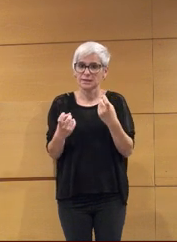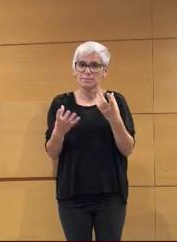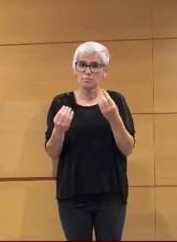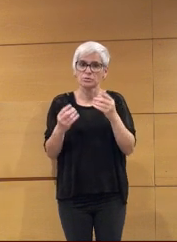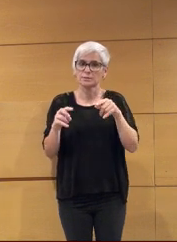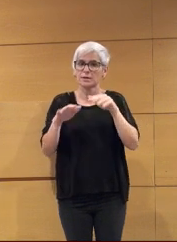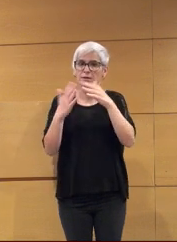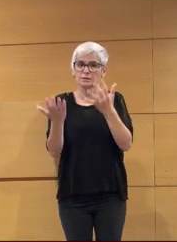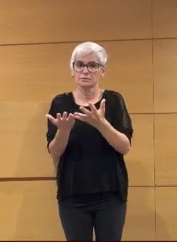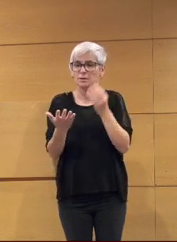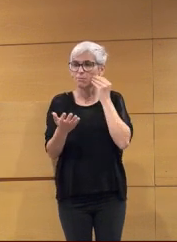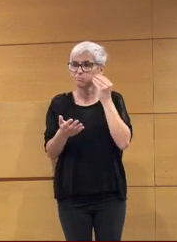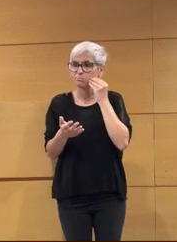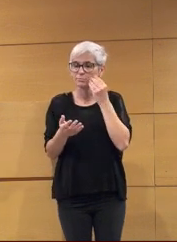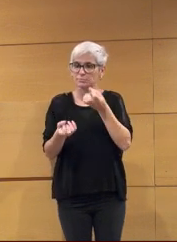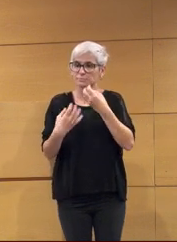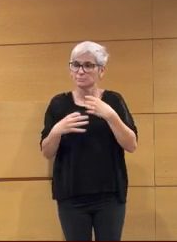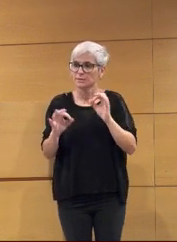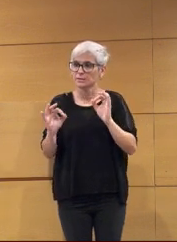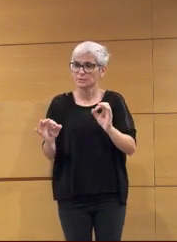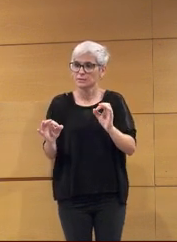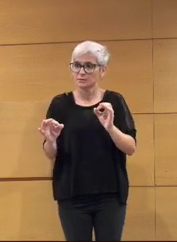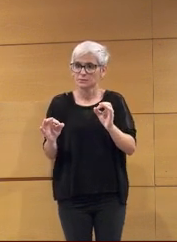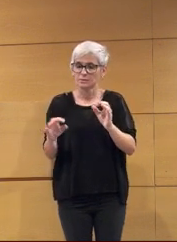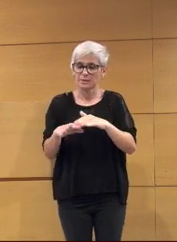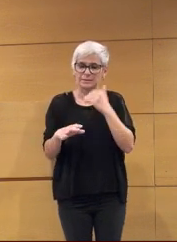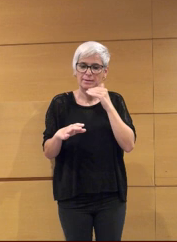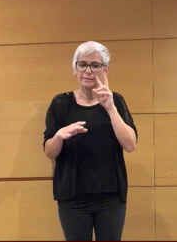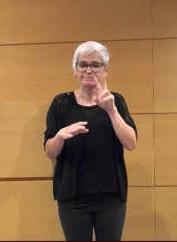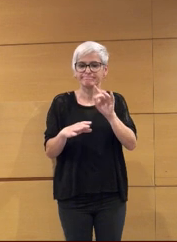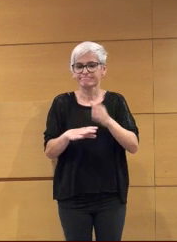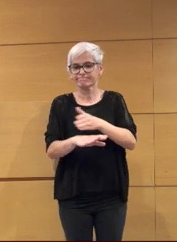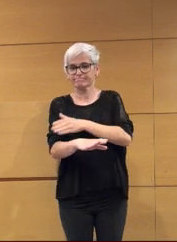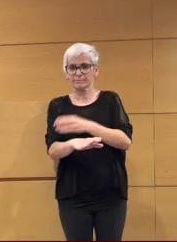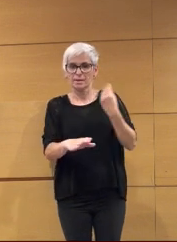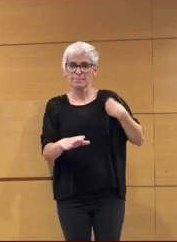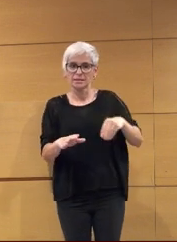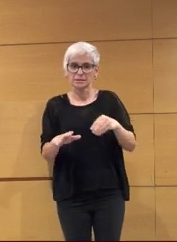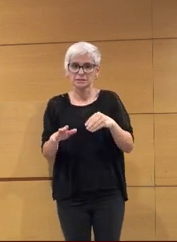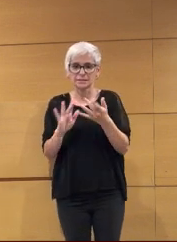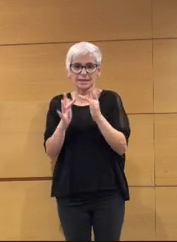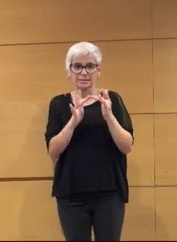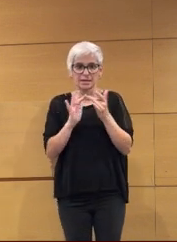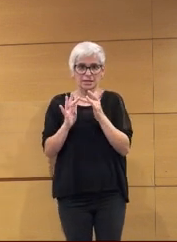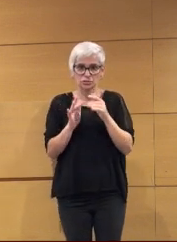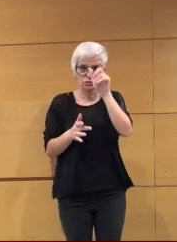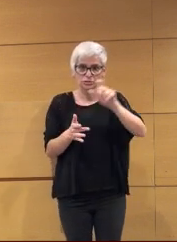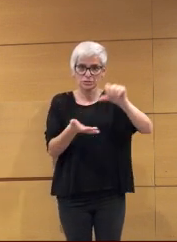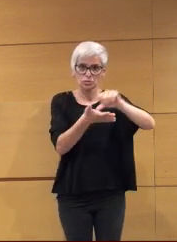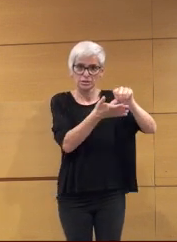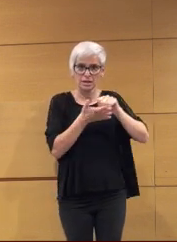mons virtuals que hi ha en previsió de totes aquestes interaccions entre ciutadania